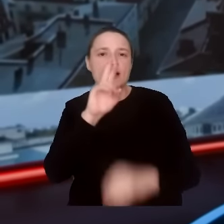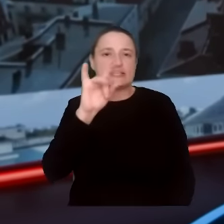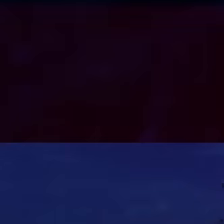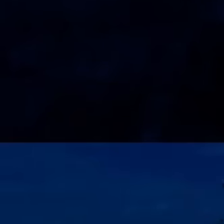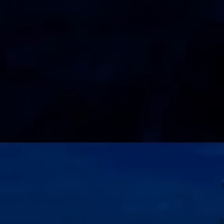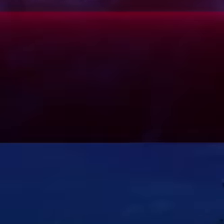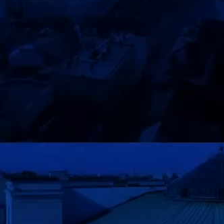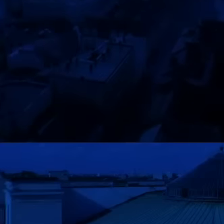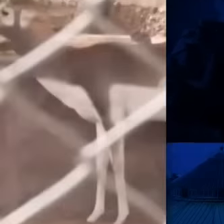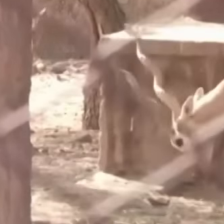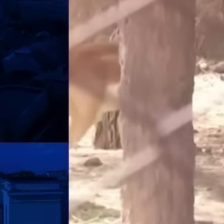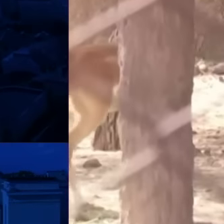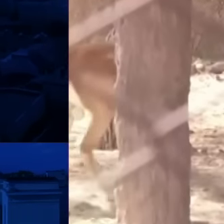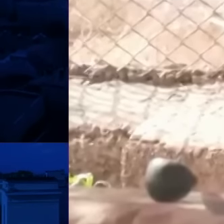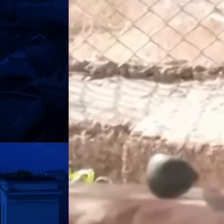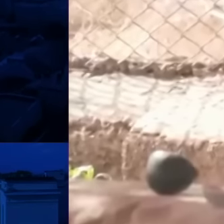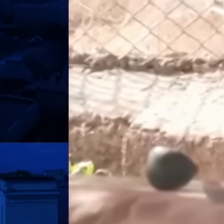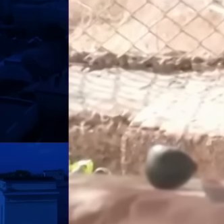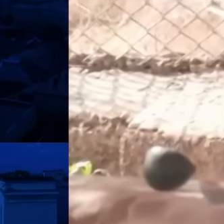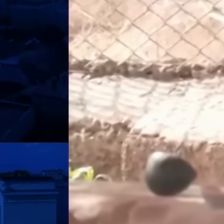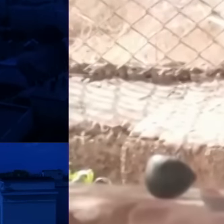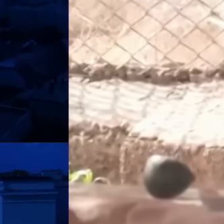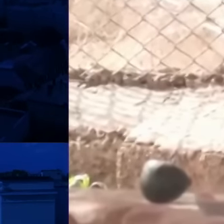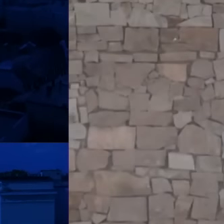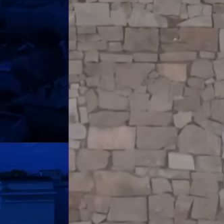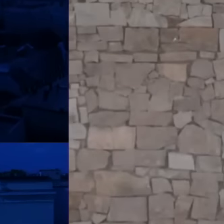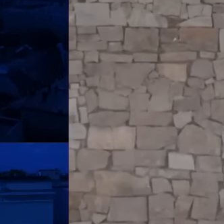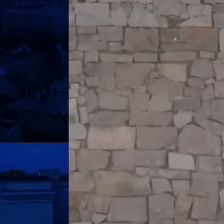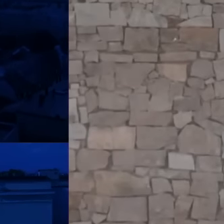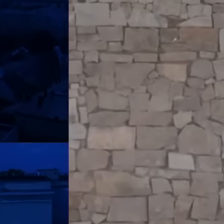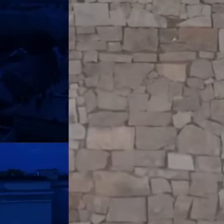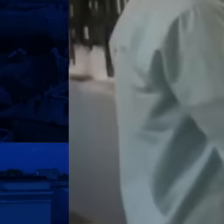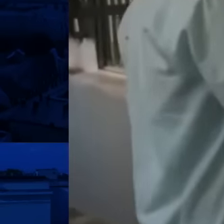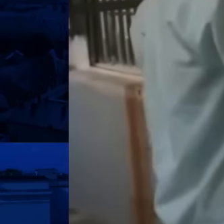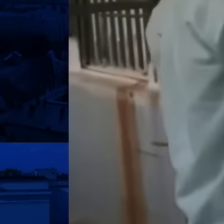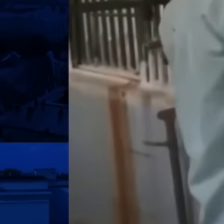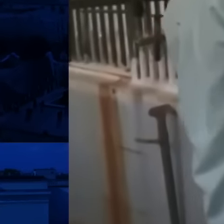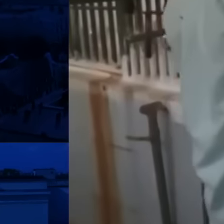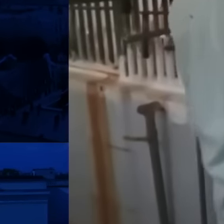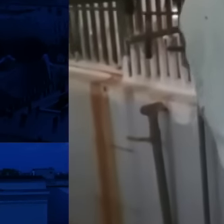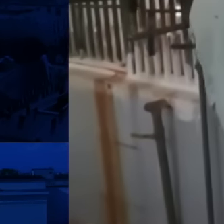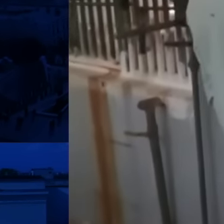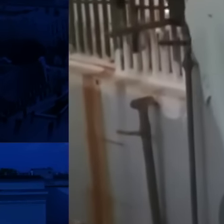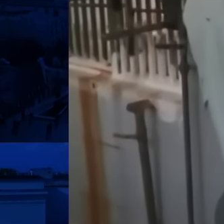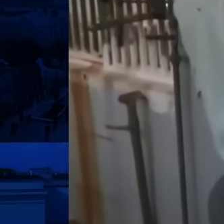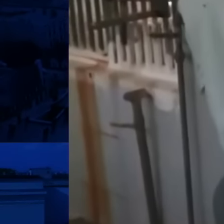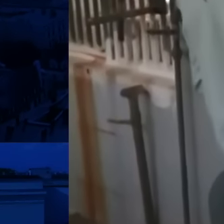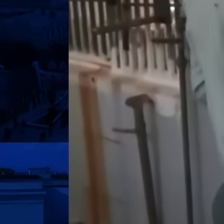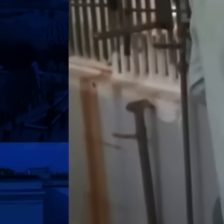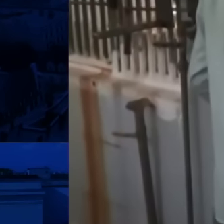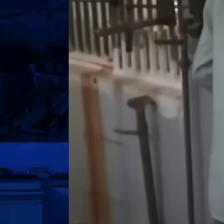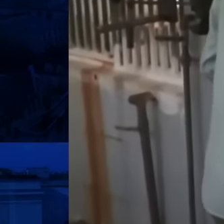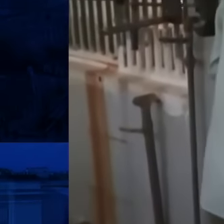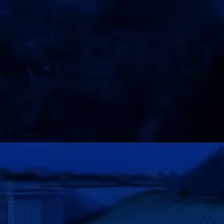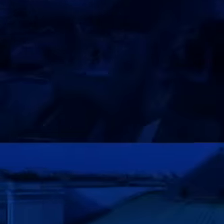rysikiem. Komu arbuza, komu? Zwierzęta w jednym z indyjskich ogrodów zoologicznych dostały słodkie rarytasy. To sposób